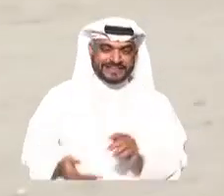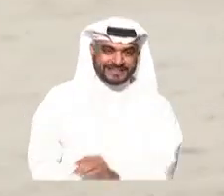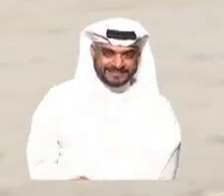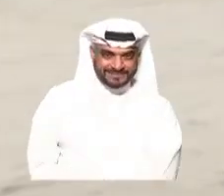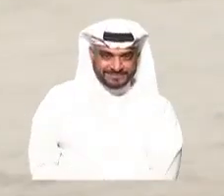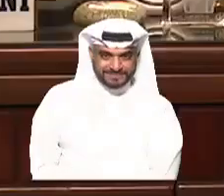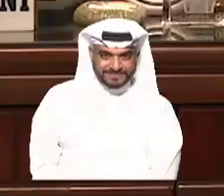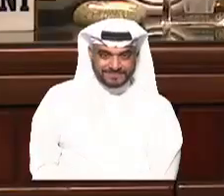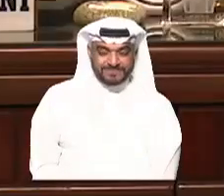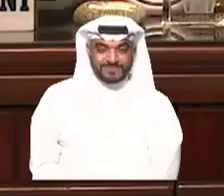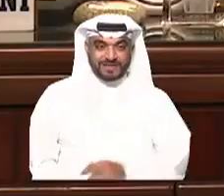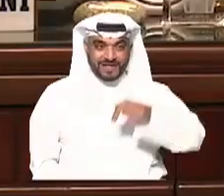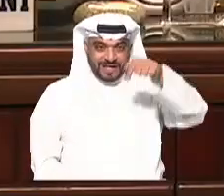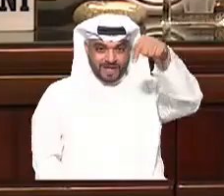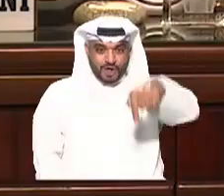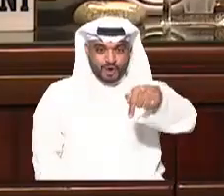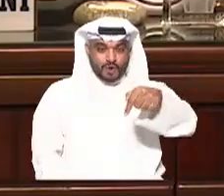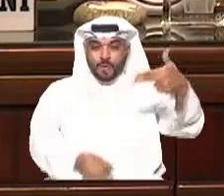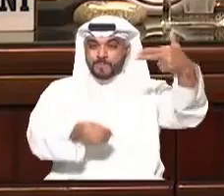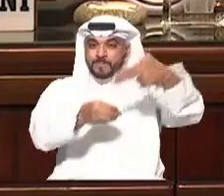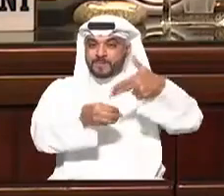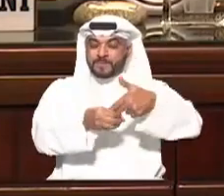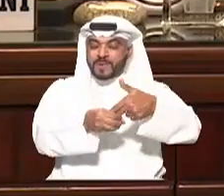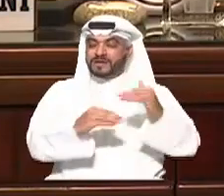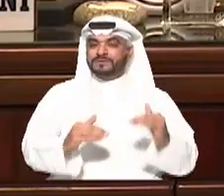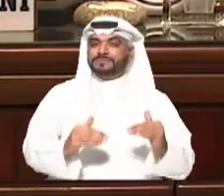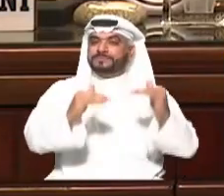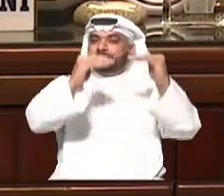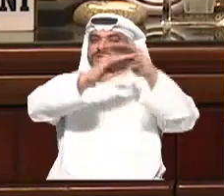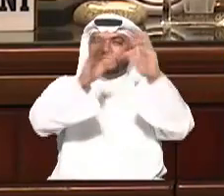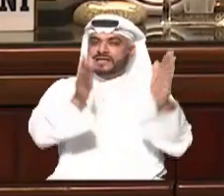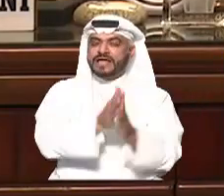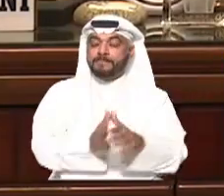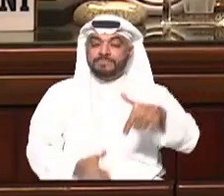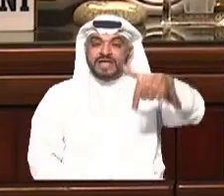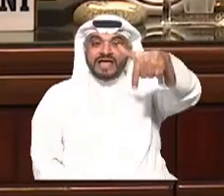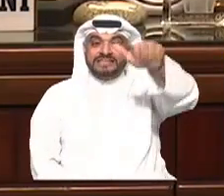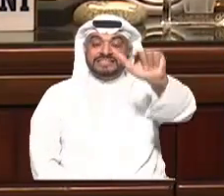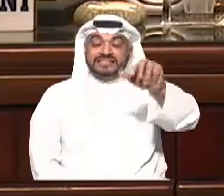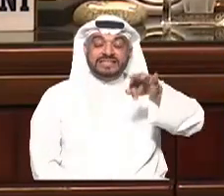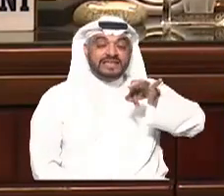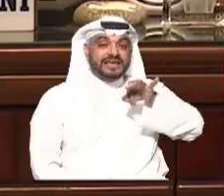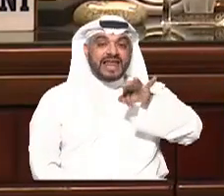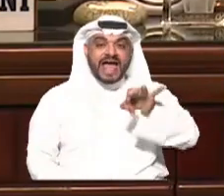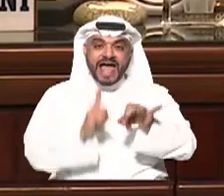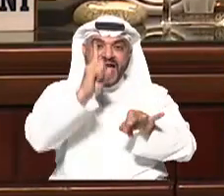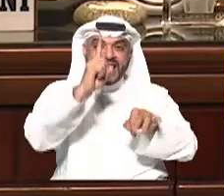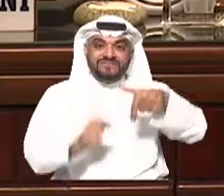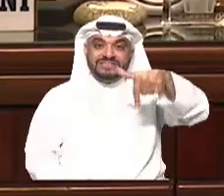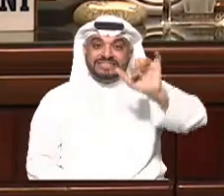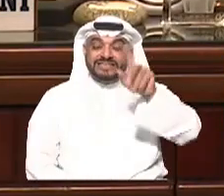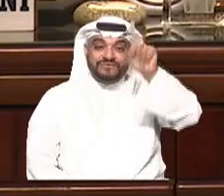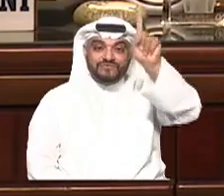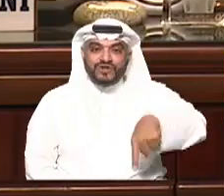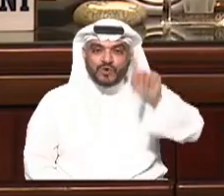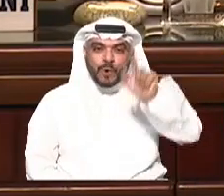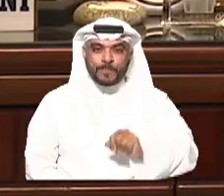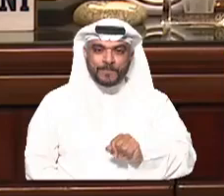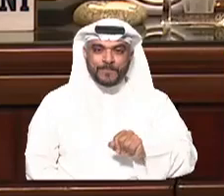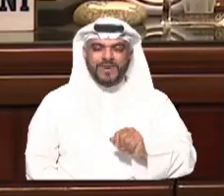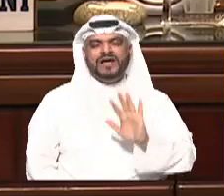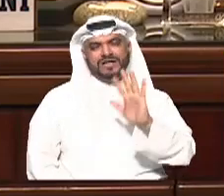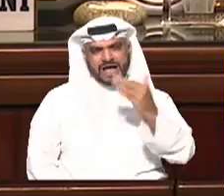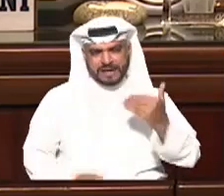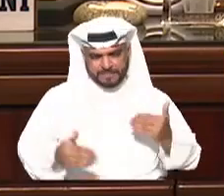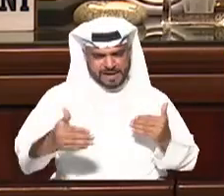الكويتية. اليوم الإنتاج أكثر من 60 ألف برميل في اليوم، وأيضا